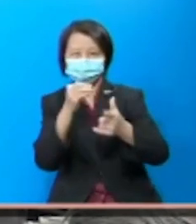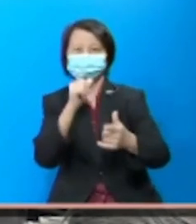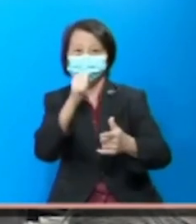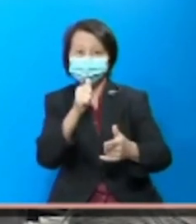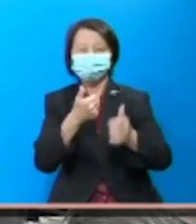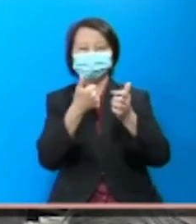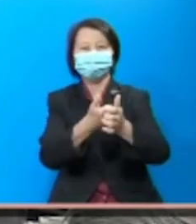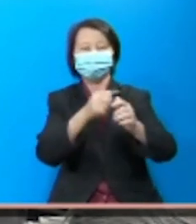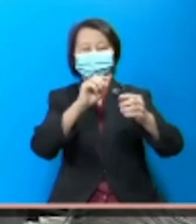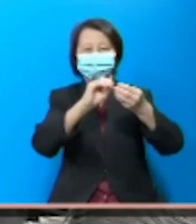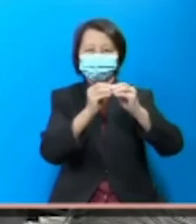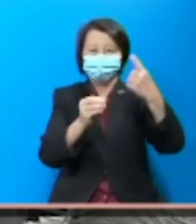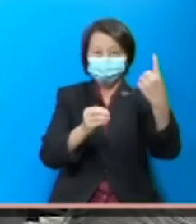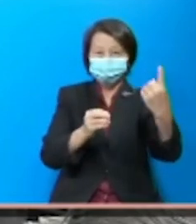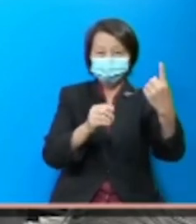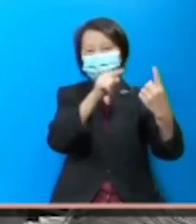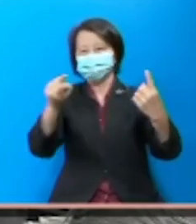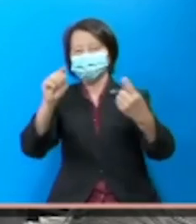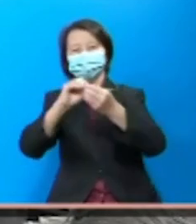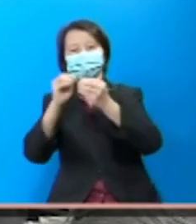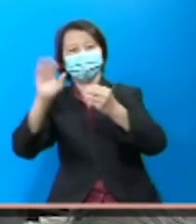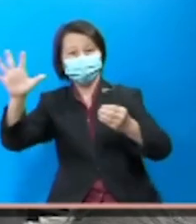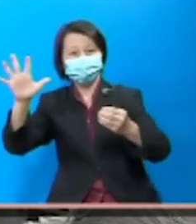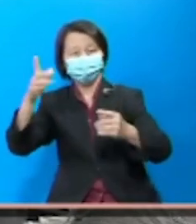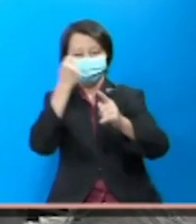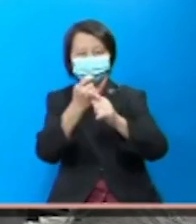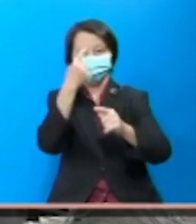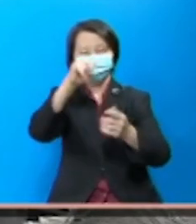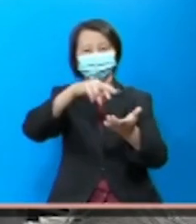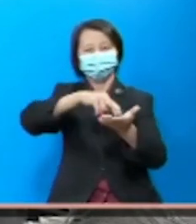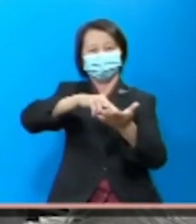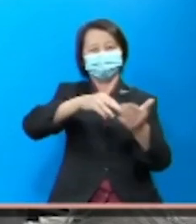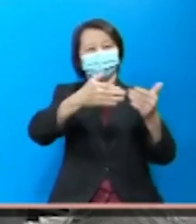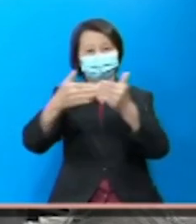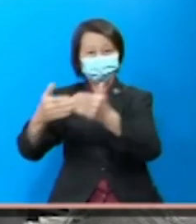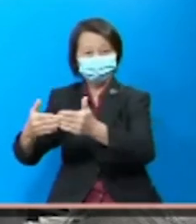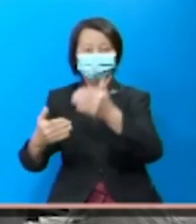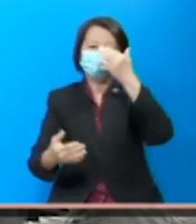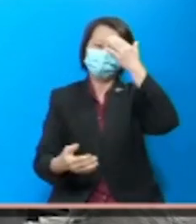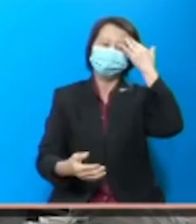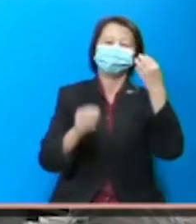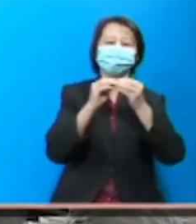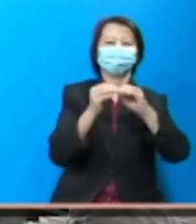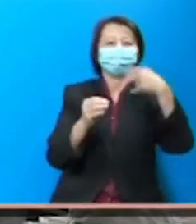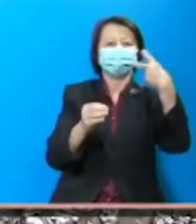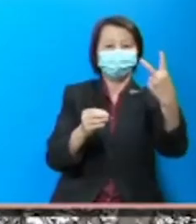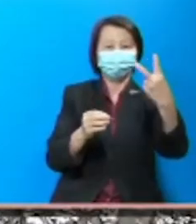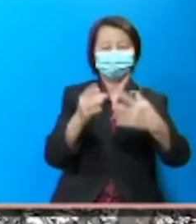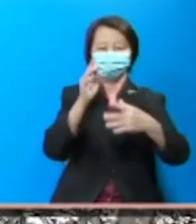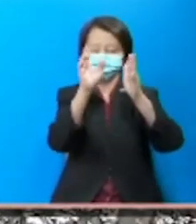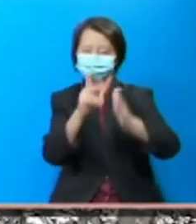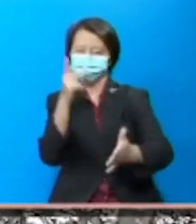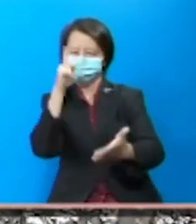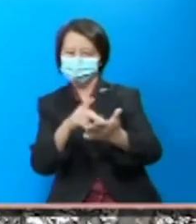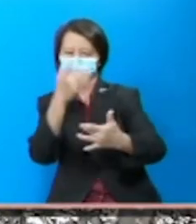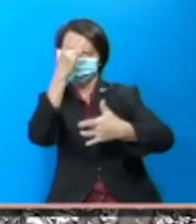mengikuti satu hingga lima bagi tujuan perawatan susulan bagi Michael kedua mengenal pasti pesakit